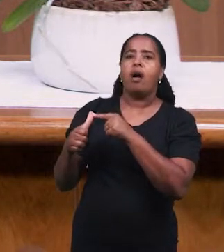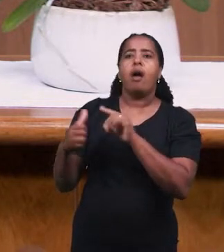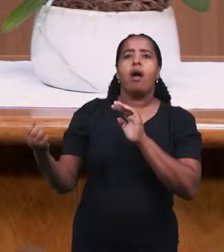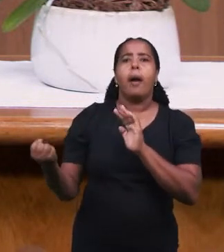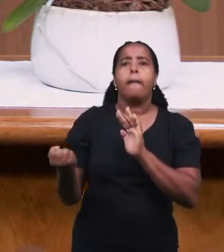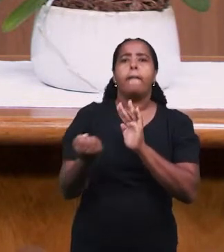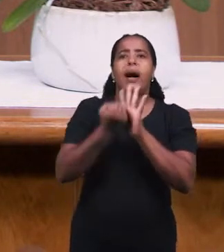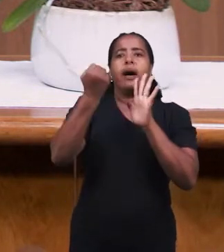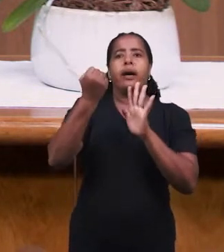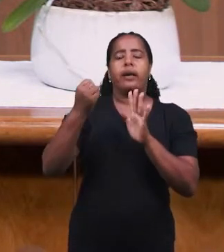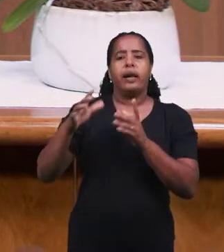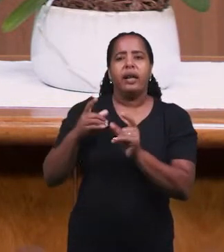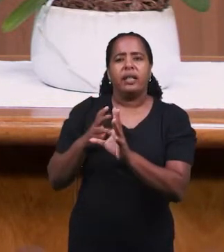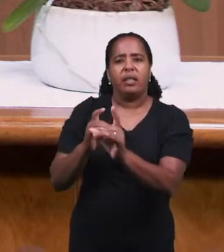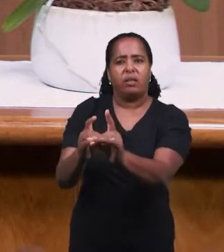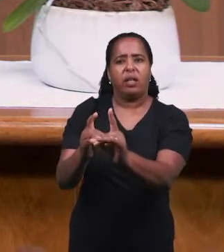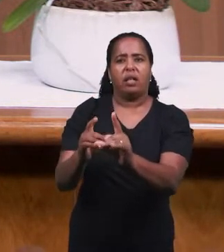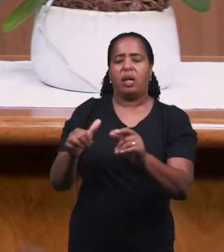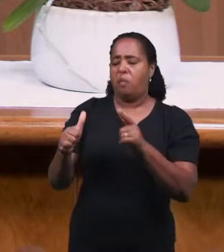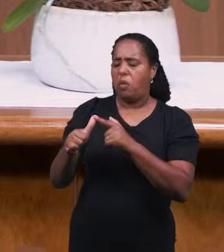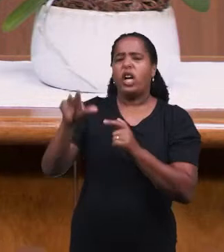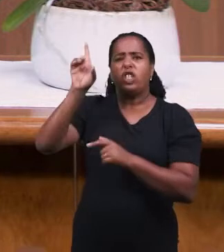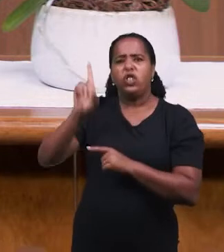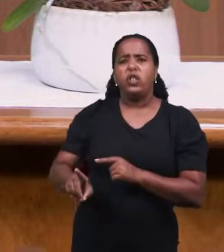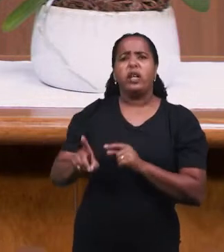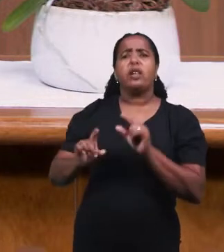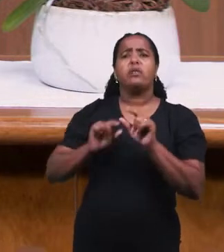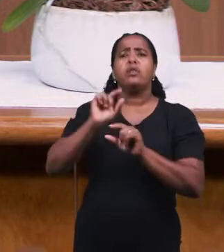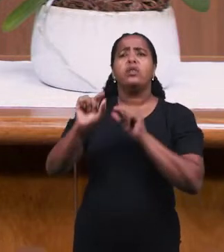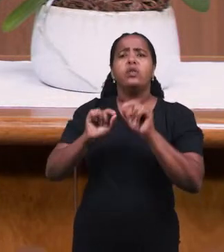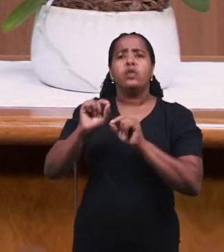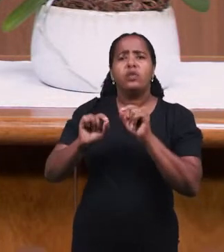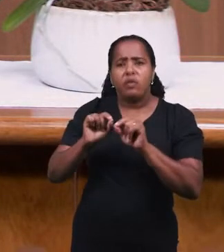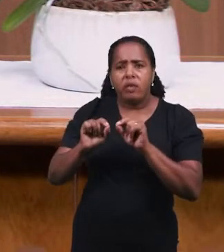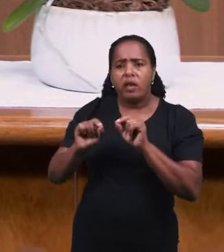droit. Et le pouce droit